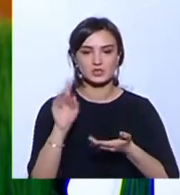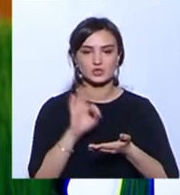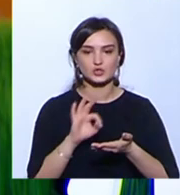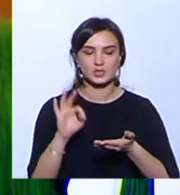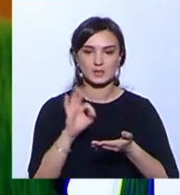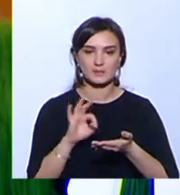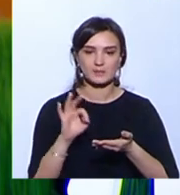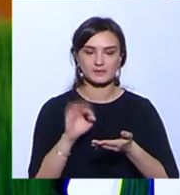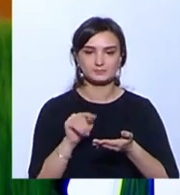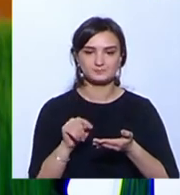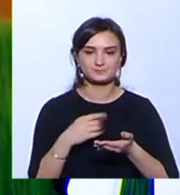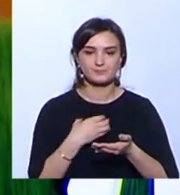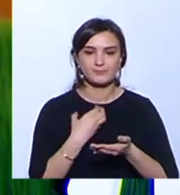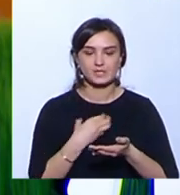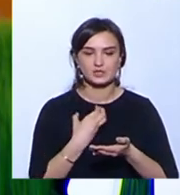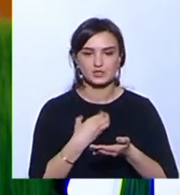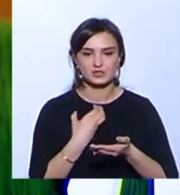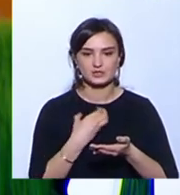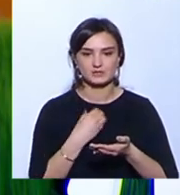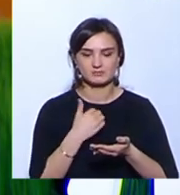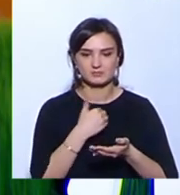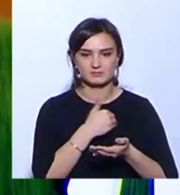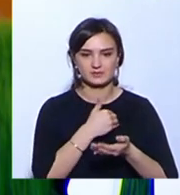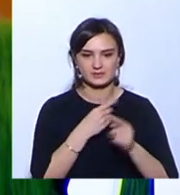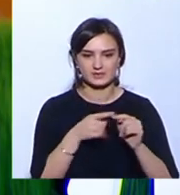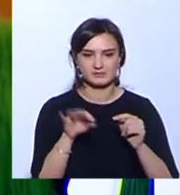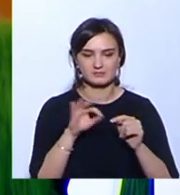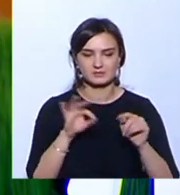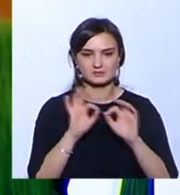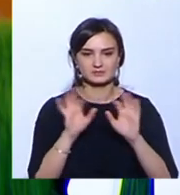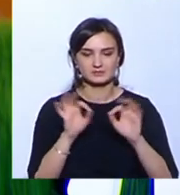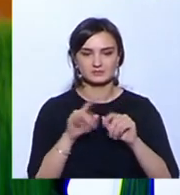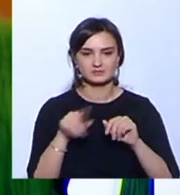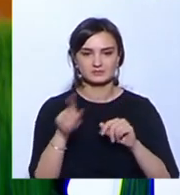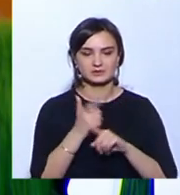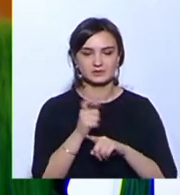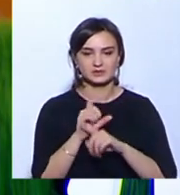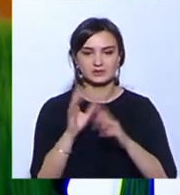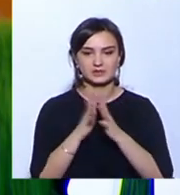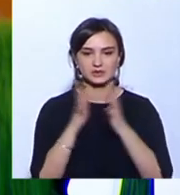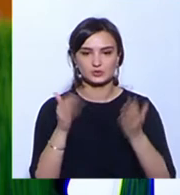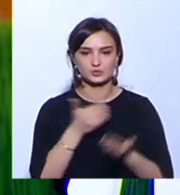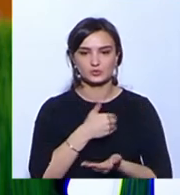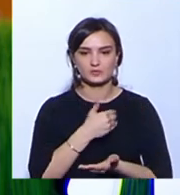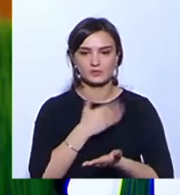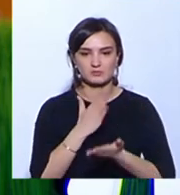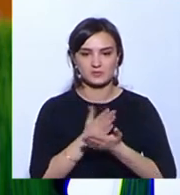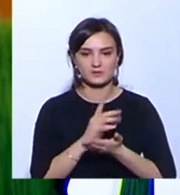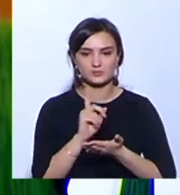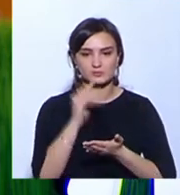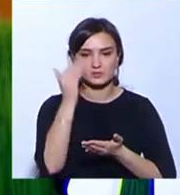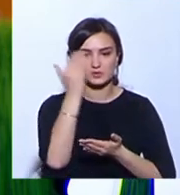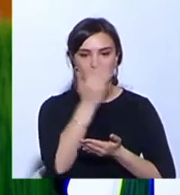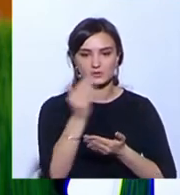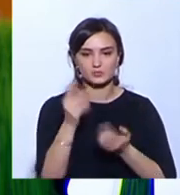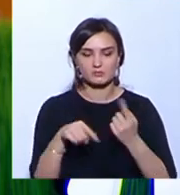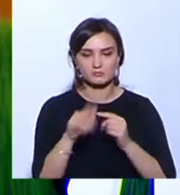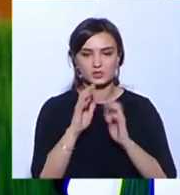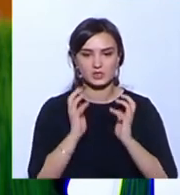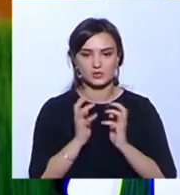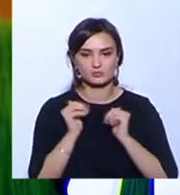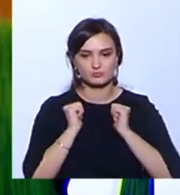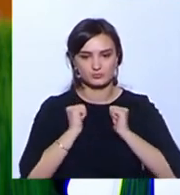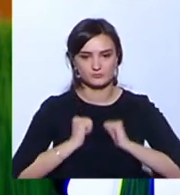შეეხება შიშის ფაქტორს, მე მინდა რომ ამას გაუსვა ხაზი. ძალიან დიდი სურვილი მაქვს, რომ საზოგადოებამ